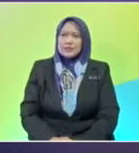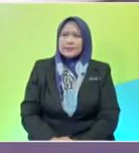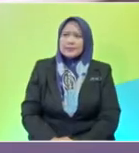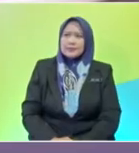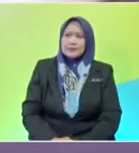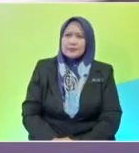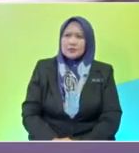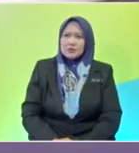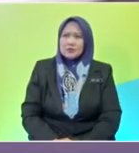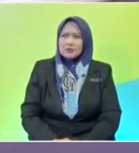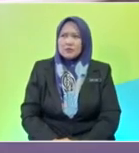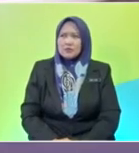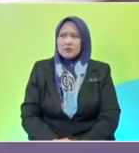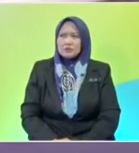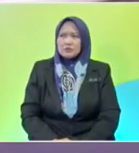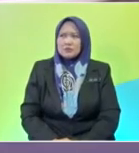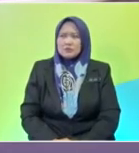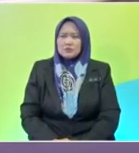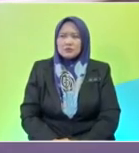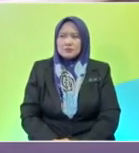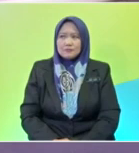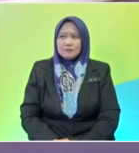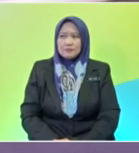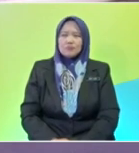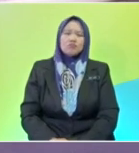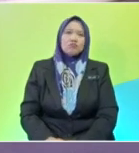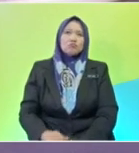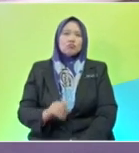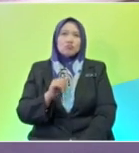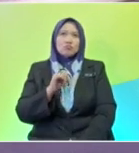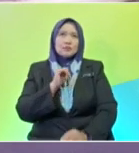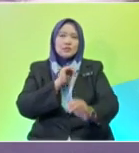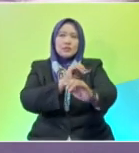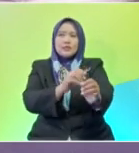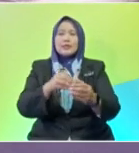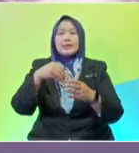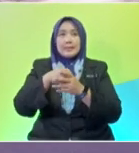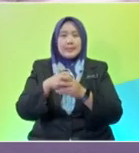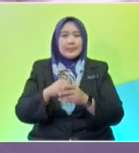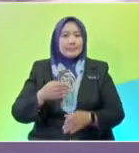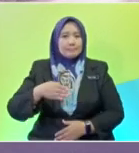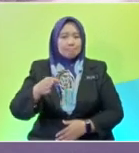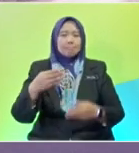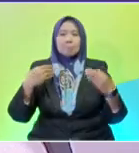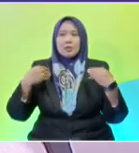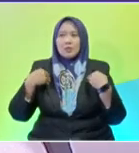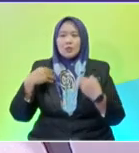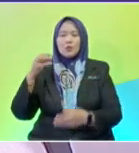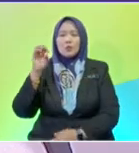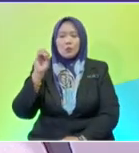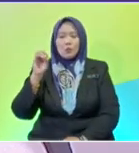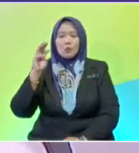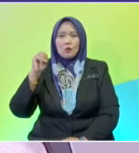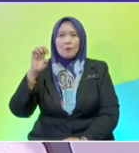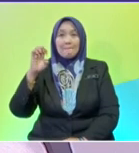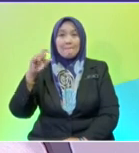eh kurang tepat Oke dalam ikan Sebenarnya ada omega 3